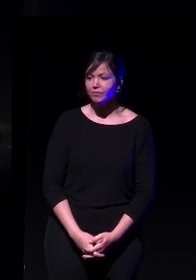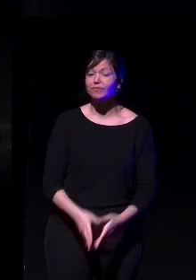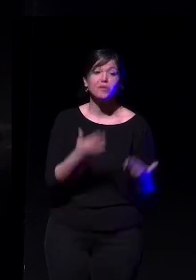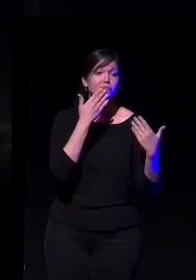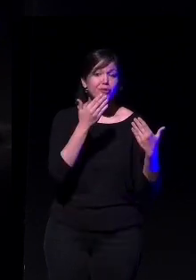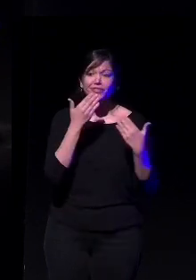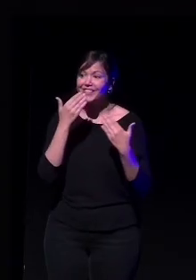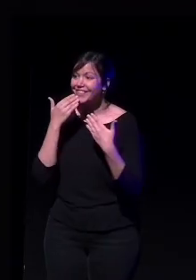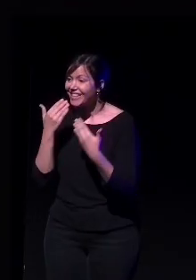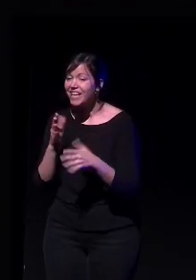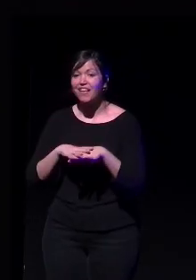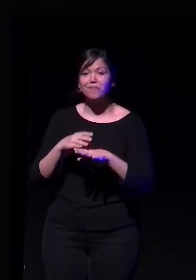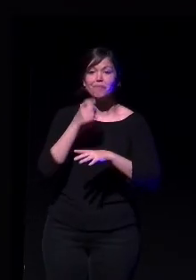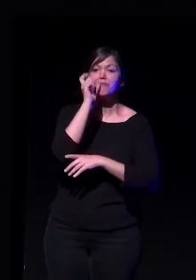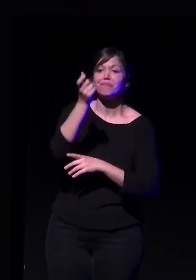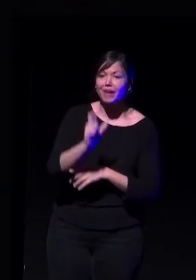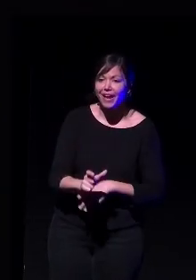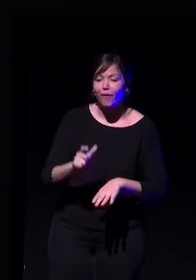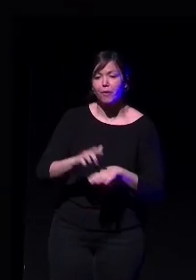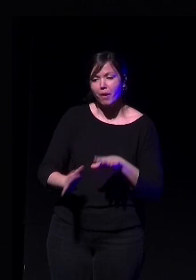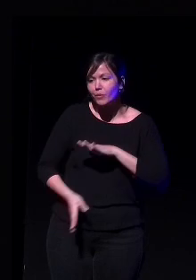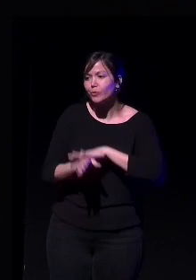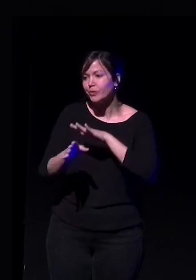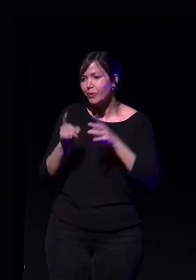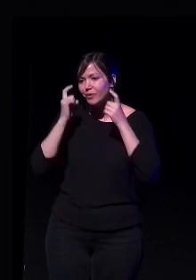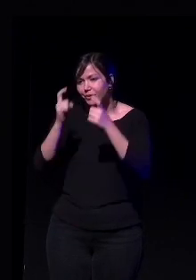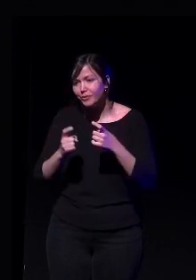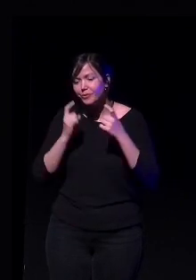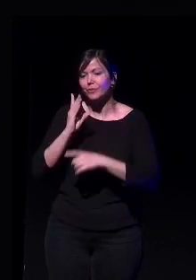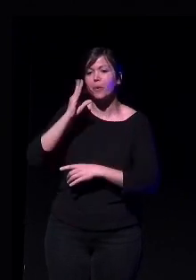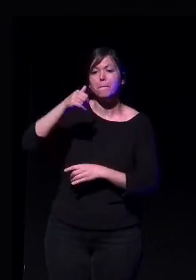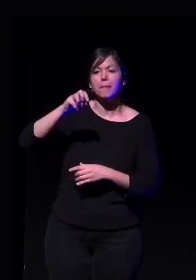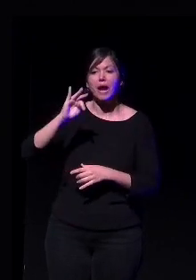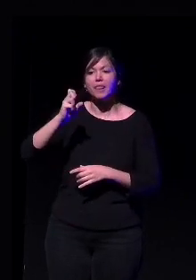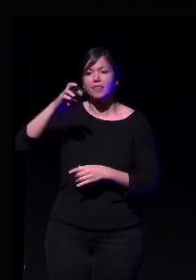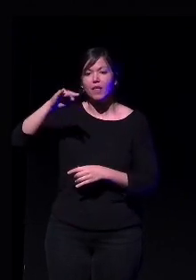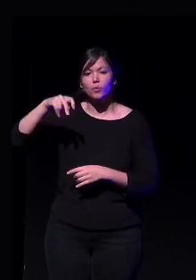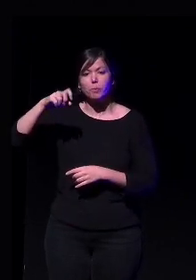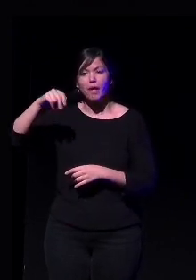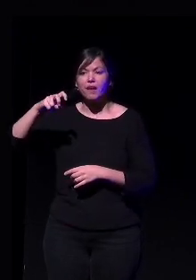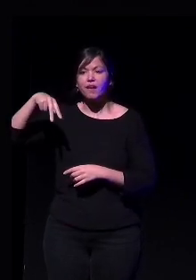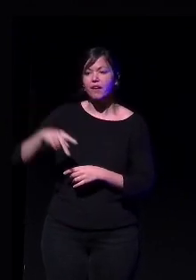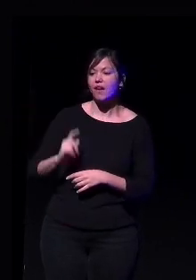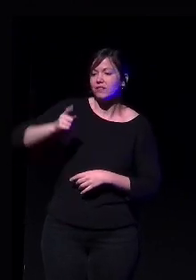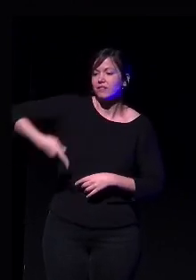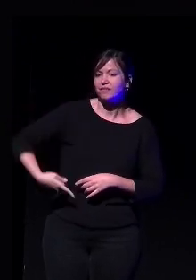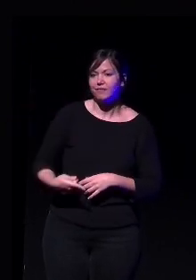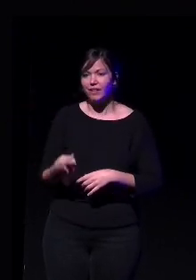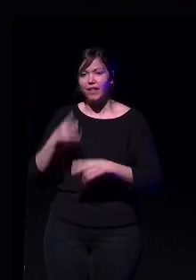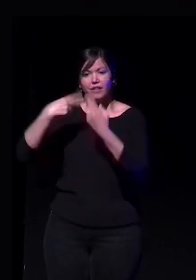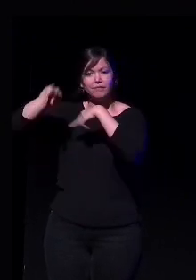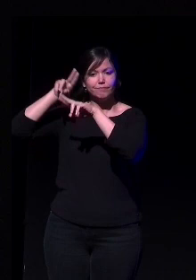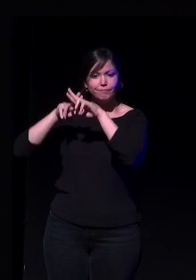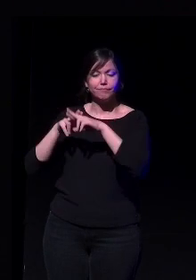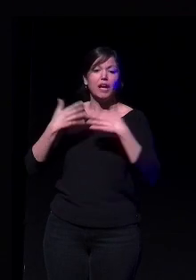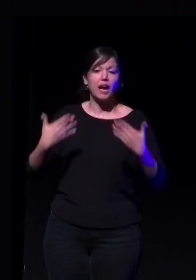Moltes gràcies per aquestes paraules d'encoratjament, la senyora Marta Domènech, directora general de Turisme de la Generalitat de Catalunya. Ara demanem